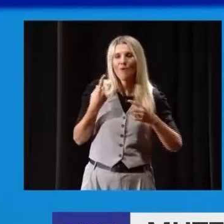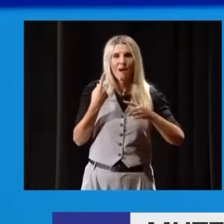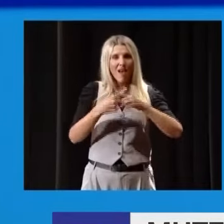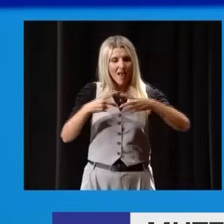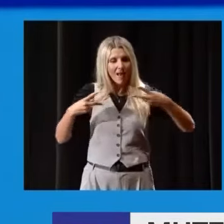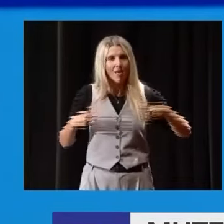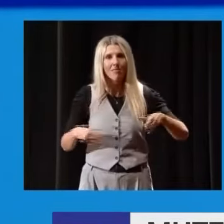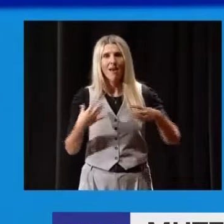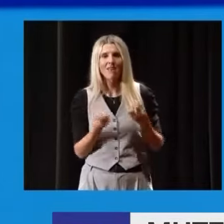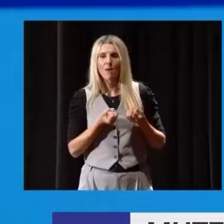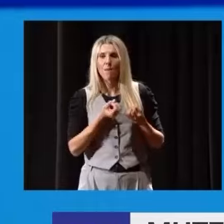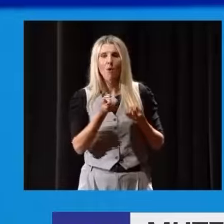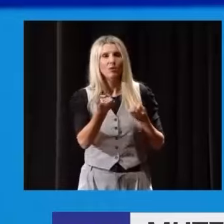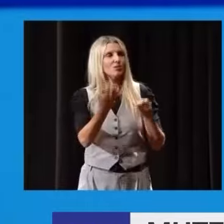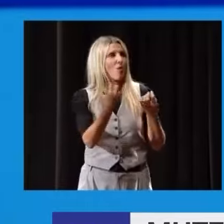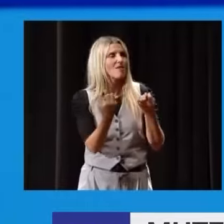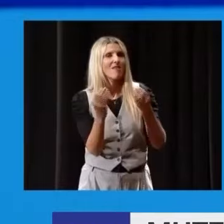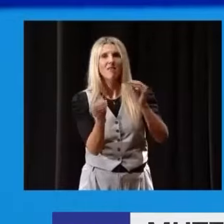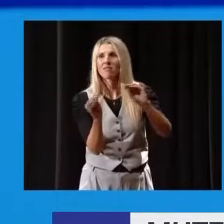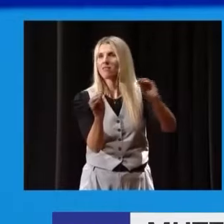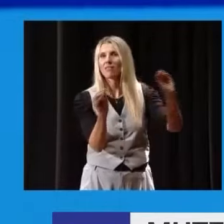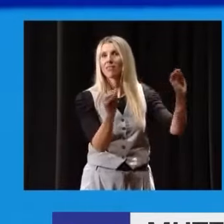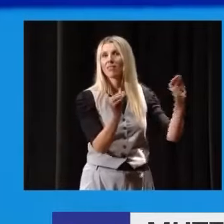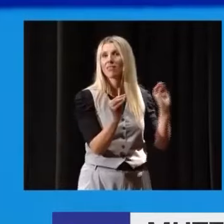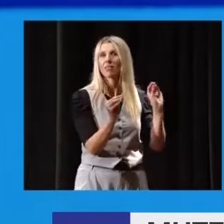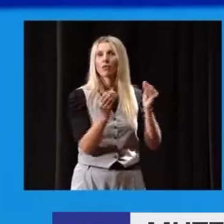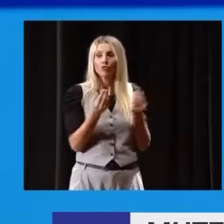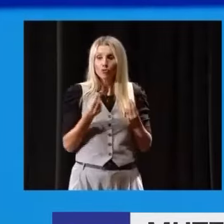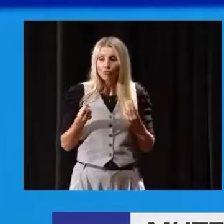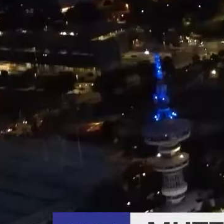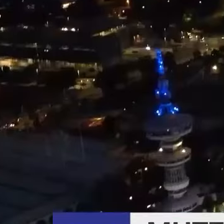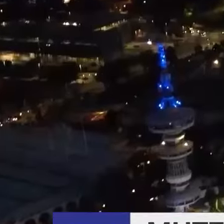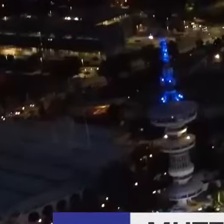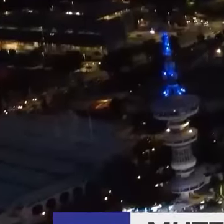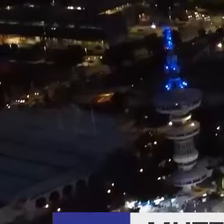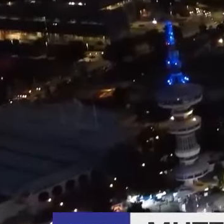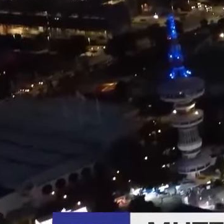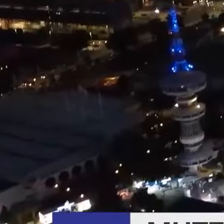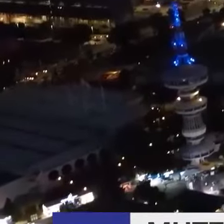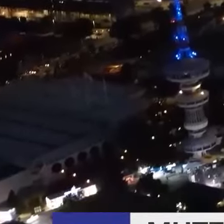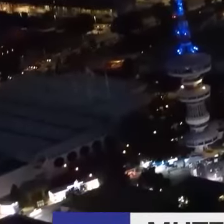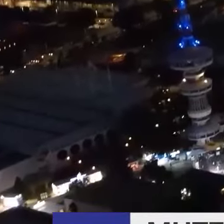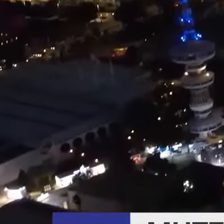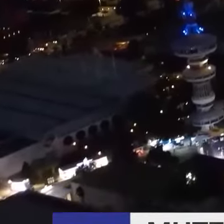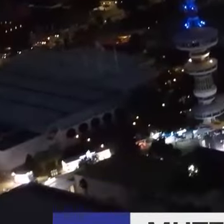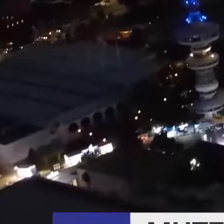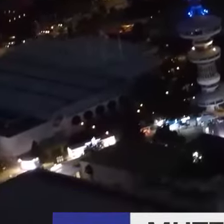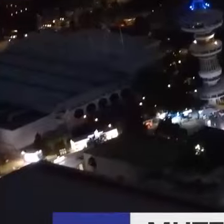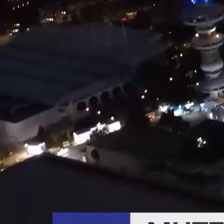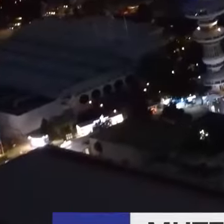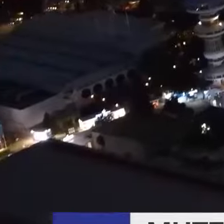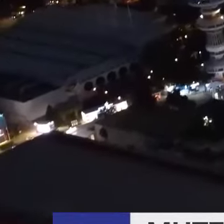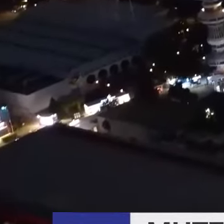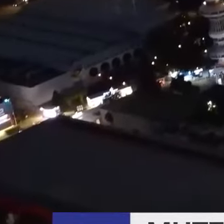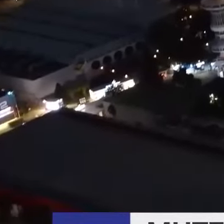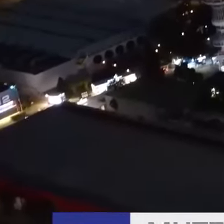της χώρας με έναν τρόπο ο οποίος δημιουργεί και μια τεχνογνωσία παγκόσμια. Ο Κυριάκος Μητσοτάκης έθεσε τον εθνικό